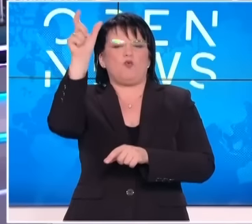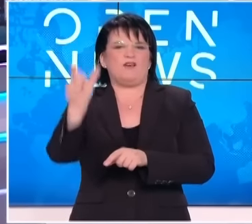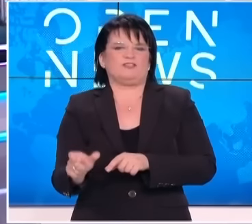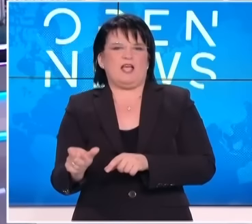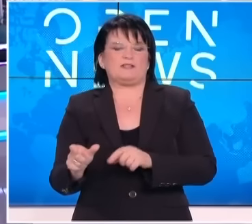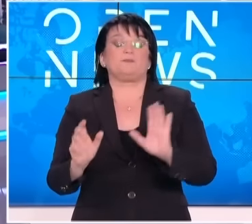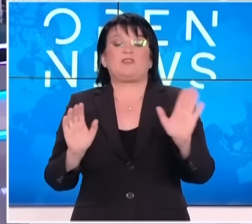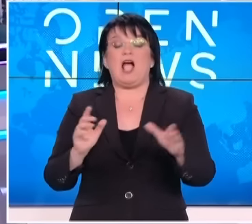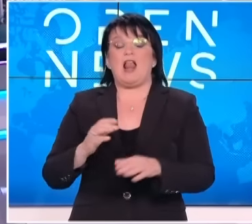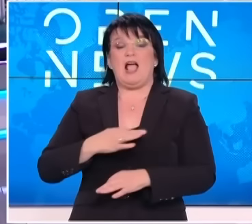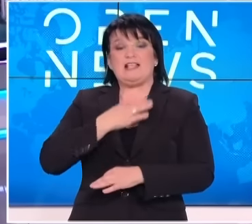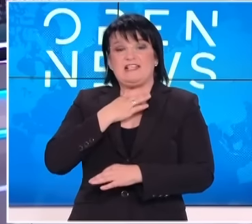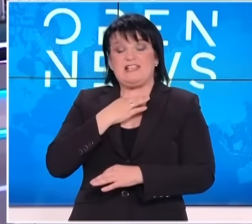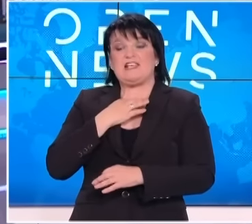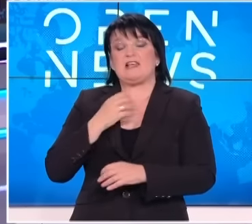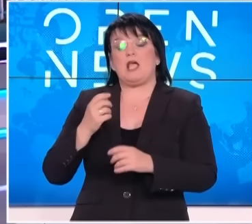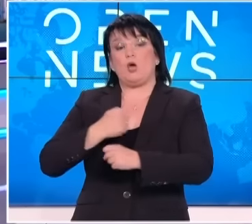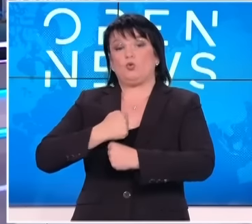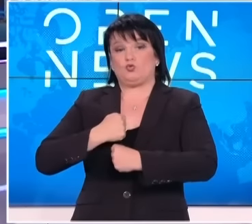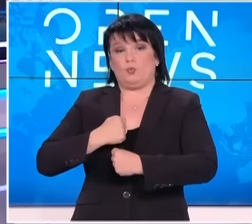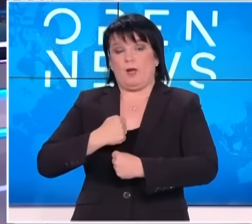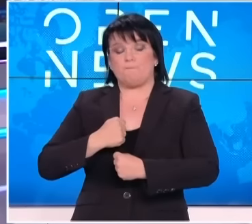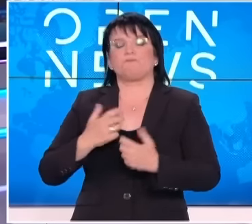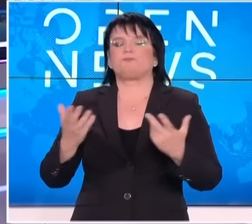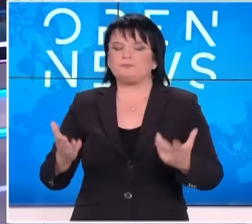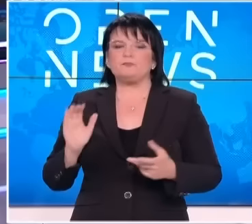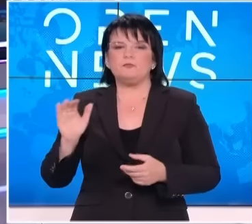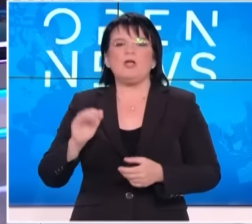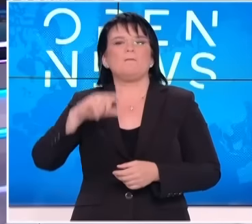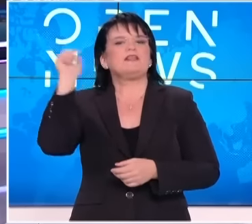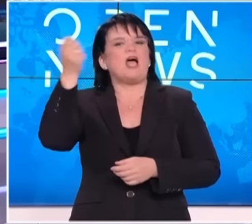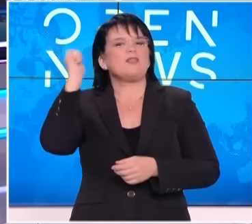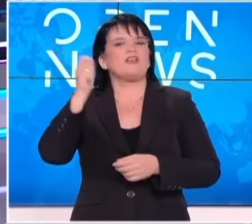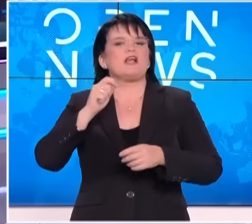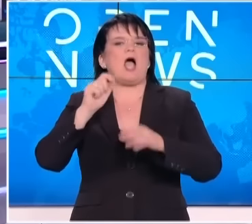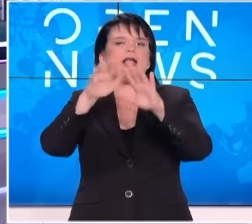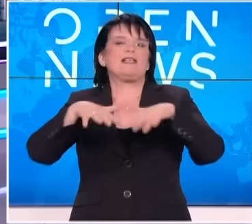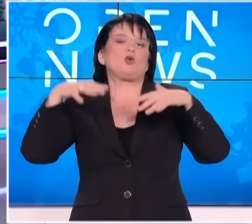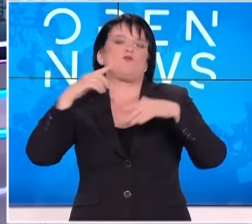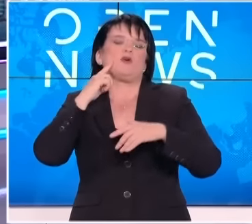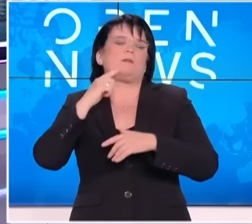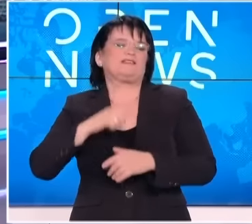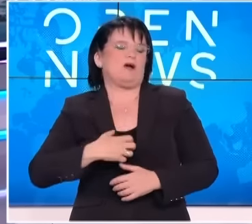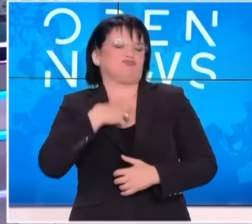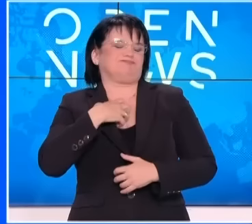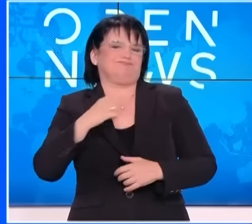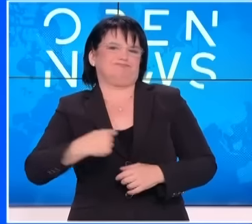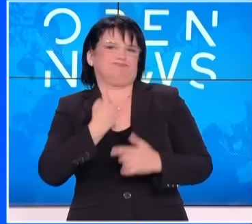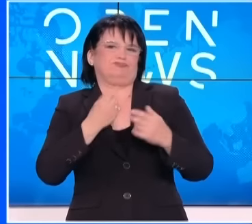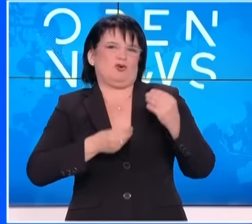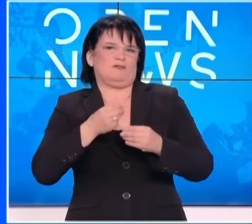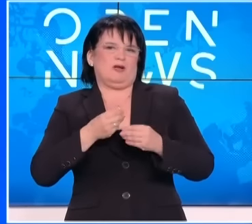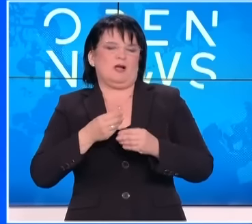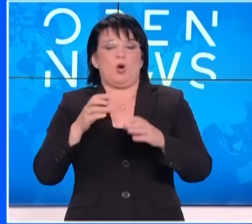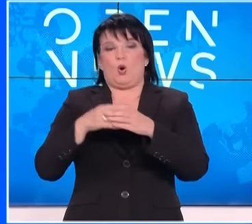γίνεται πρώτα η προεργασία αποφασίζονται και μετά πάνε στα εθνικά κοινοβούλια και υλοποιούνται εδώ σας ασκείται και εσάς το κόμμα σας όχι